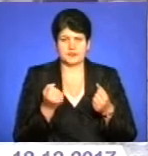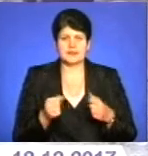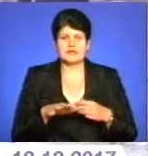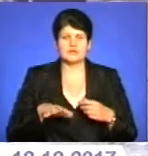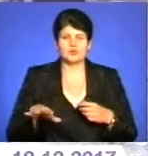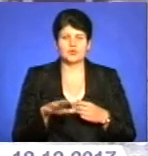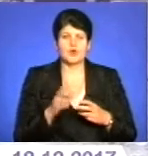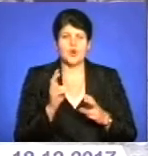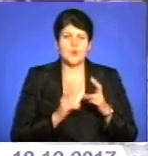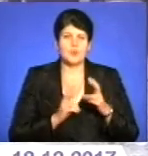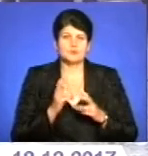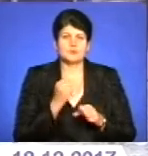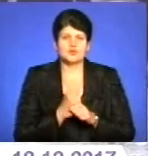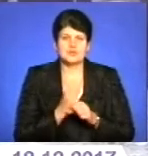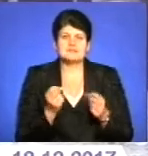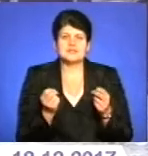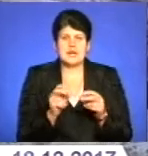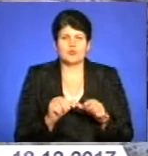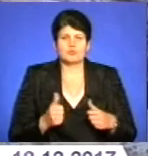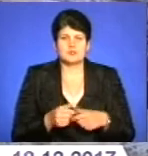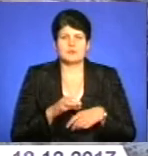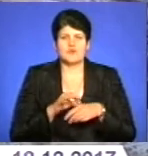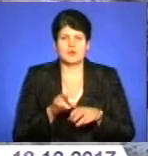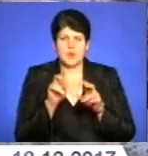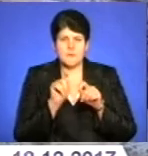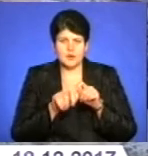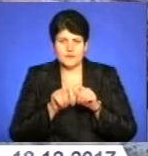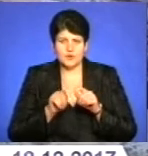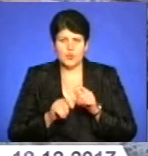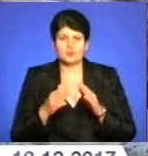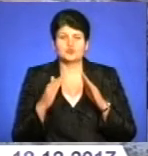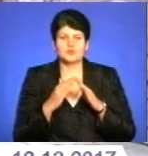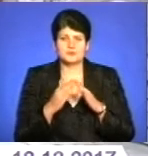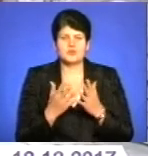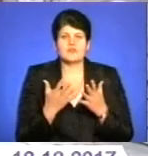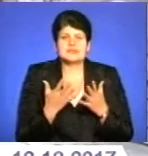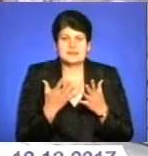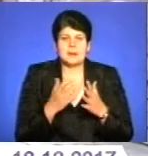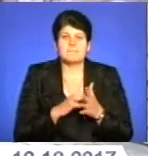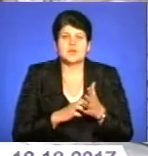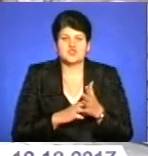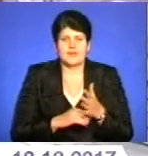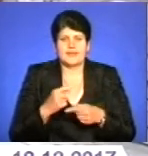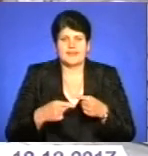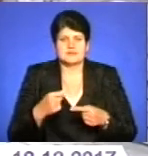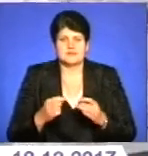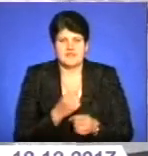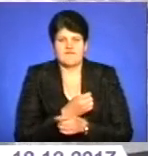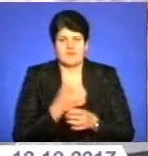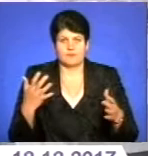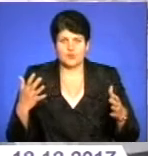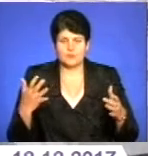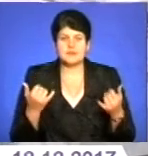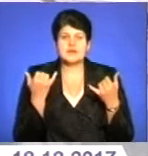комбінату працює спеціальна комісія, яка проводить обстеження будівлі, аби визначити остаточні причини і наслідки вибуху. Наразі